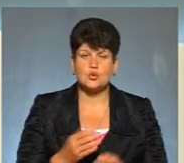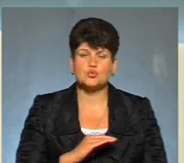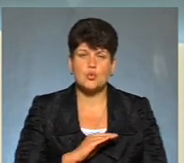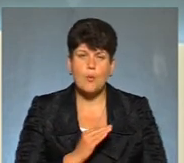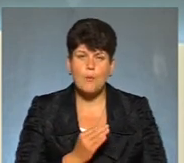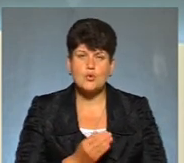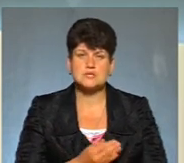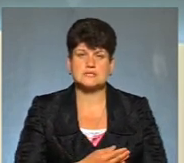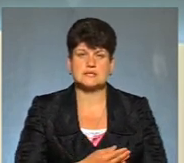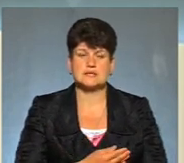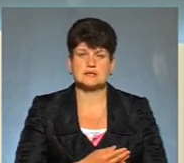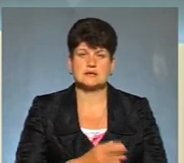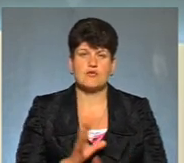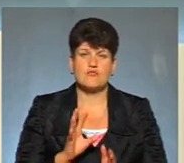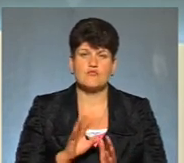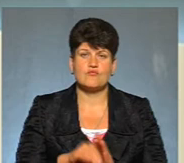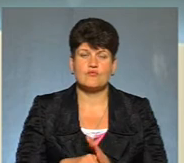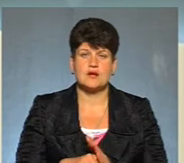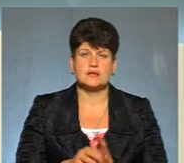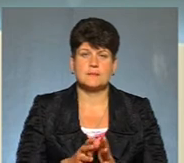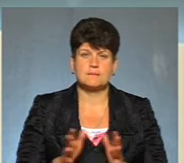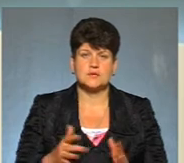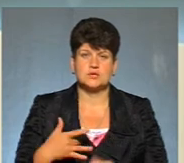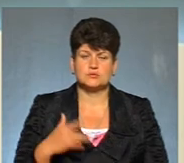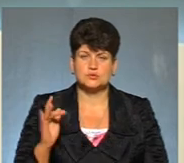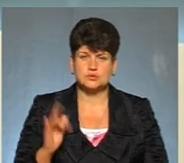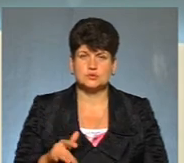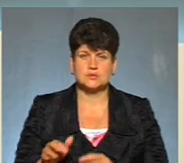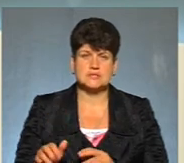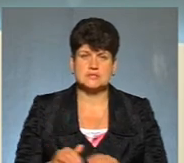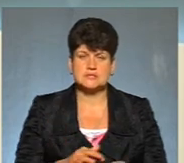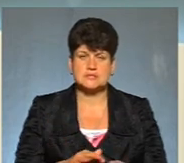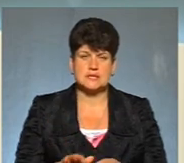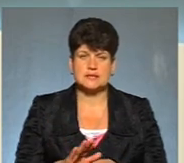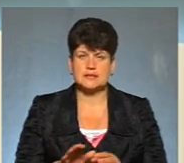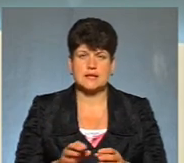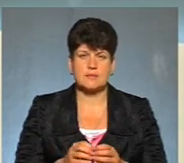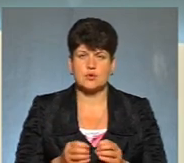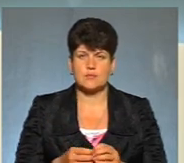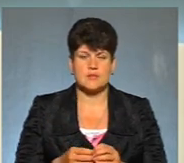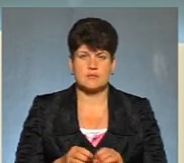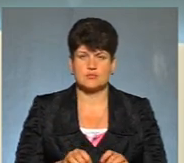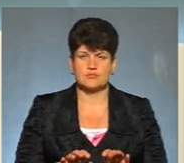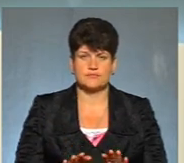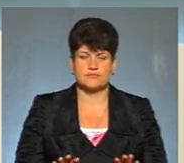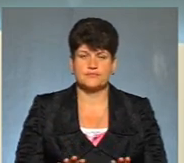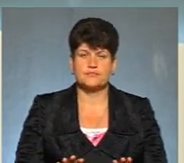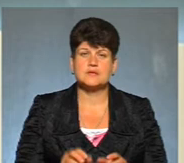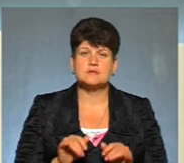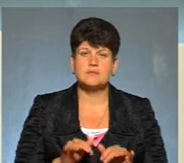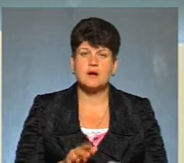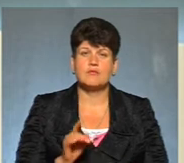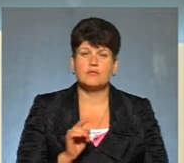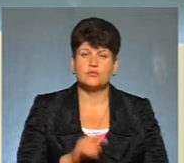посиленням і введенням все більш жорстких і жорстких заходів ми проблему не розв'яжемо. Справа в